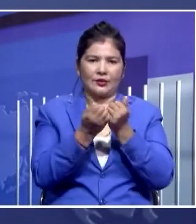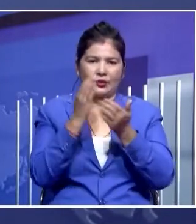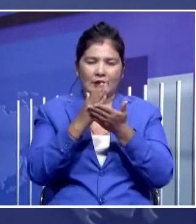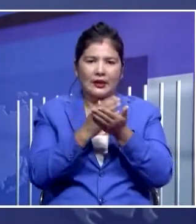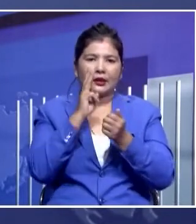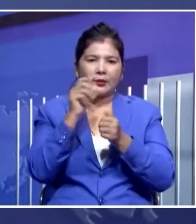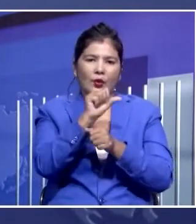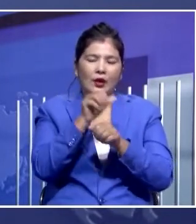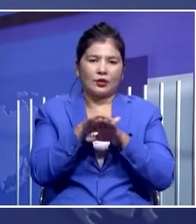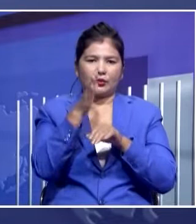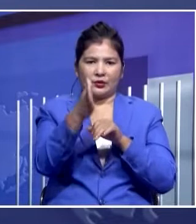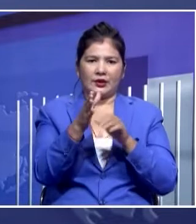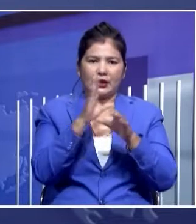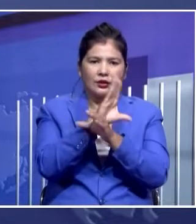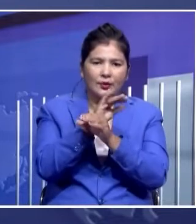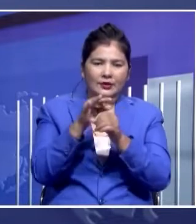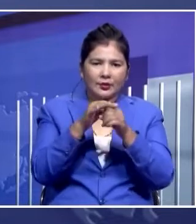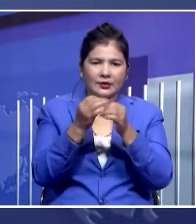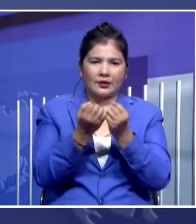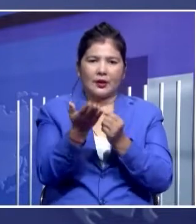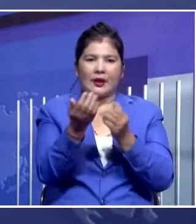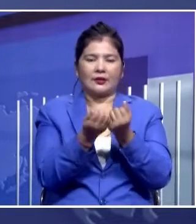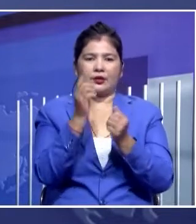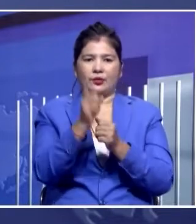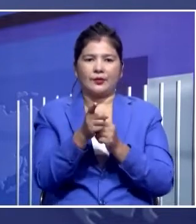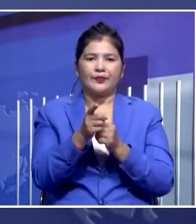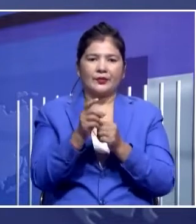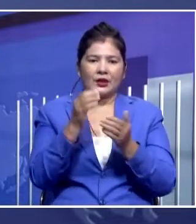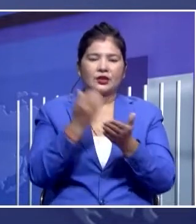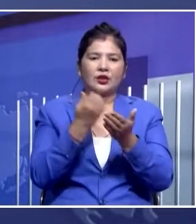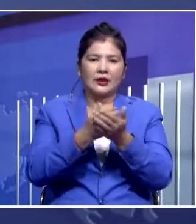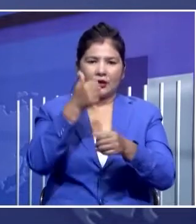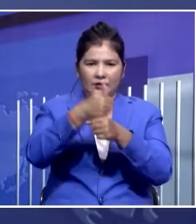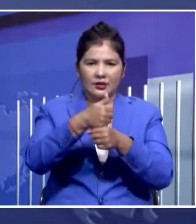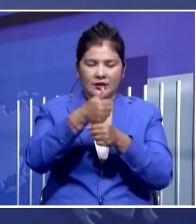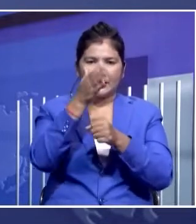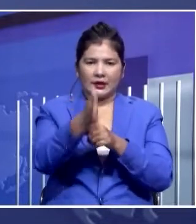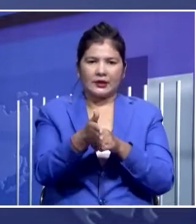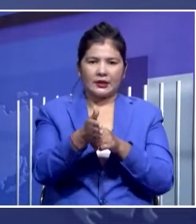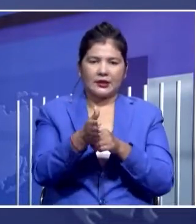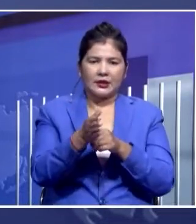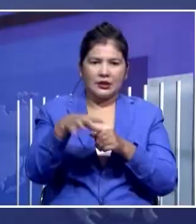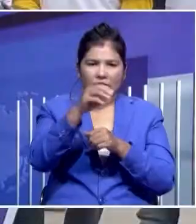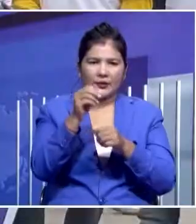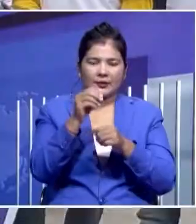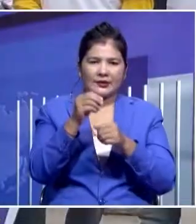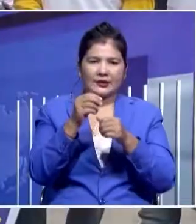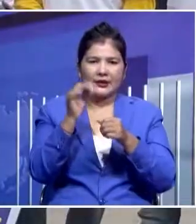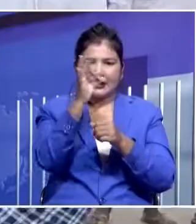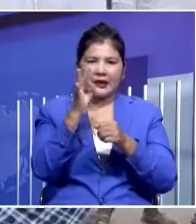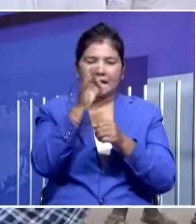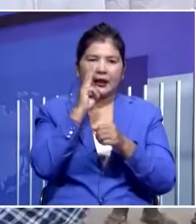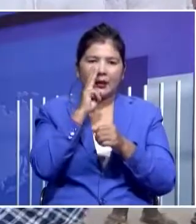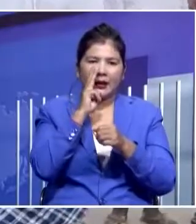कार्यक्रममा उनीहरूले दोभाषेको व्यवस्था गर्न माग गरेका हुन्। सङ्घका अध्यक्ष रिङ्कु गुप्ताले हरेक सार्वजनिक कार्यालयमा